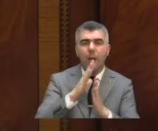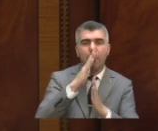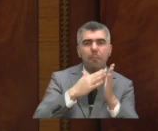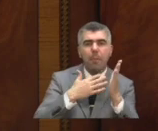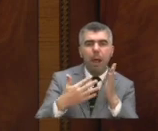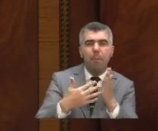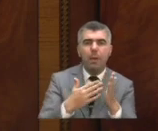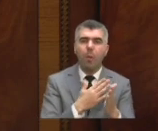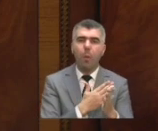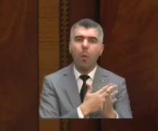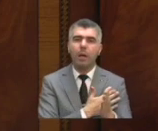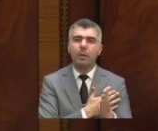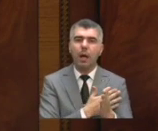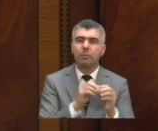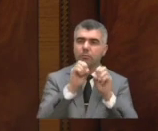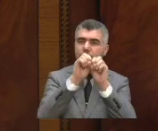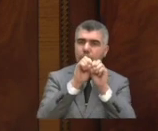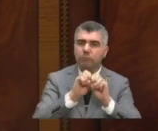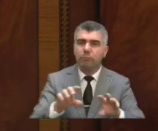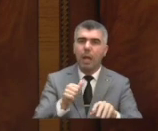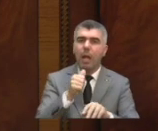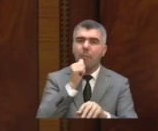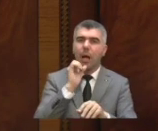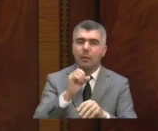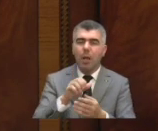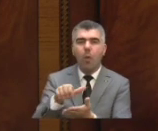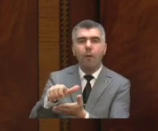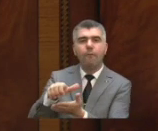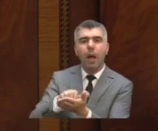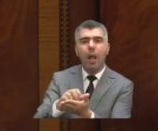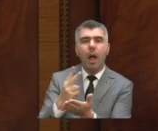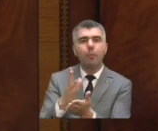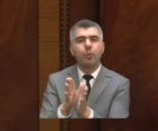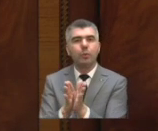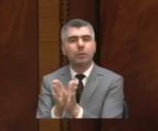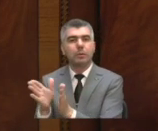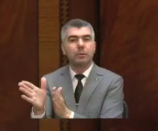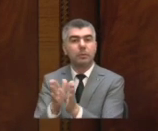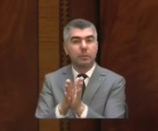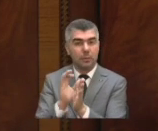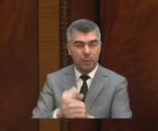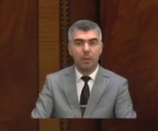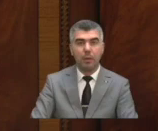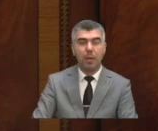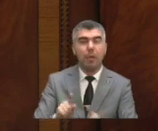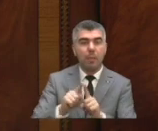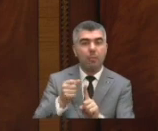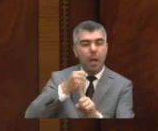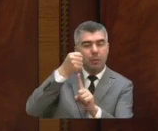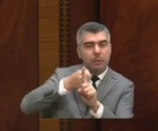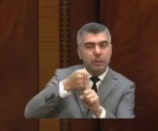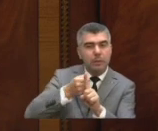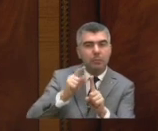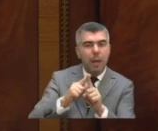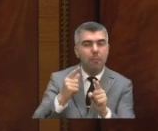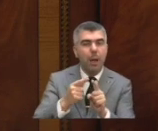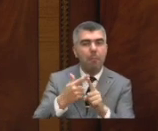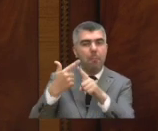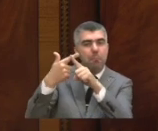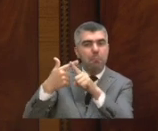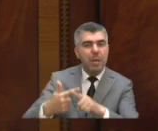الوطني للتزويد بالماء الشروب ومياه السقي لا سما عبر مواصله تعبئه غلاف مالي